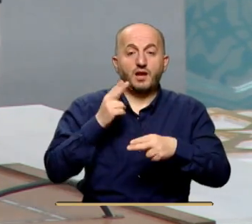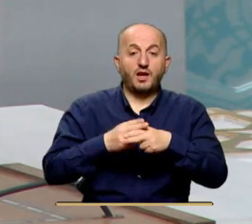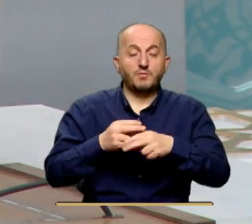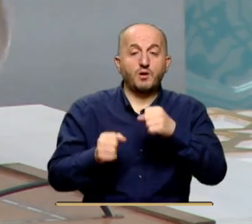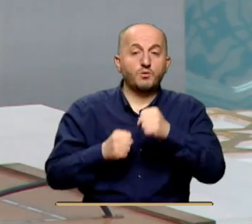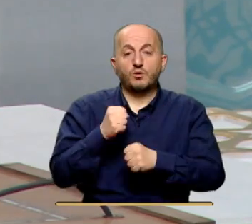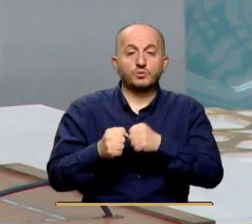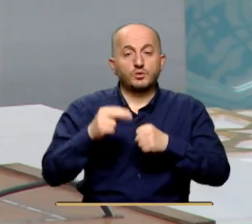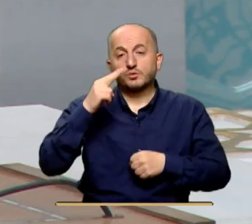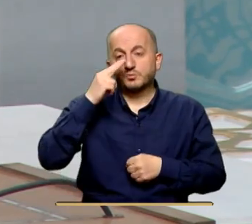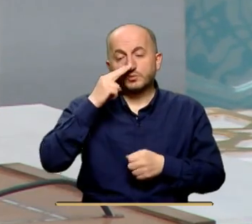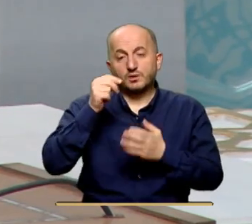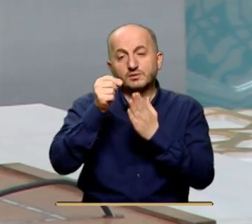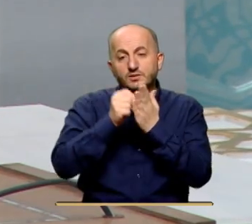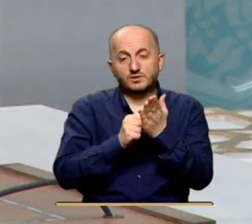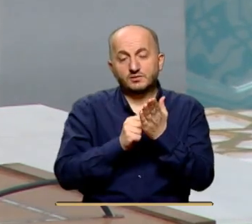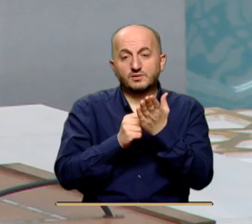müdüre, dilekçesini yazıyor.